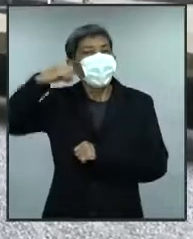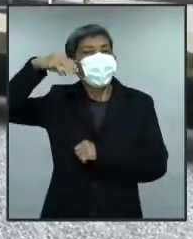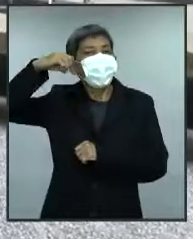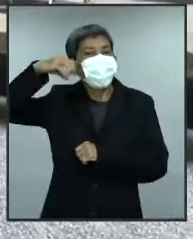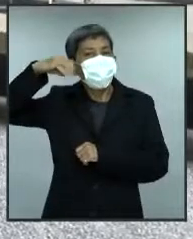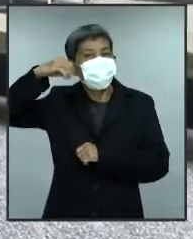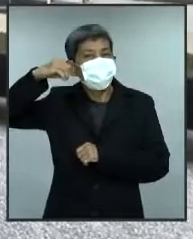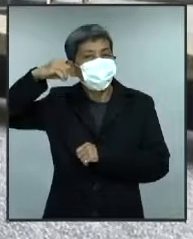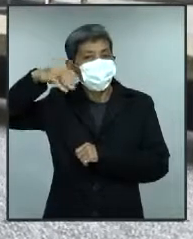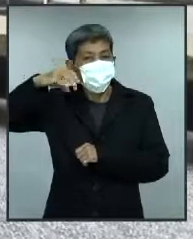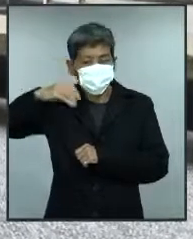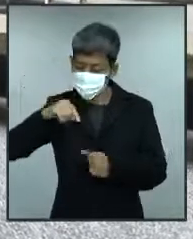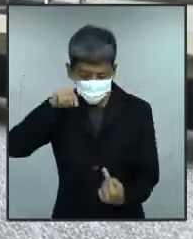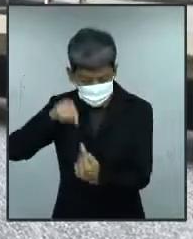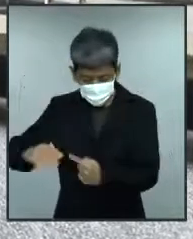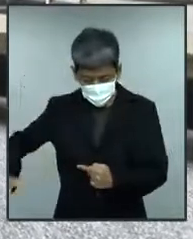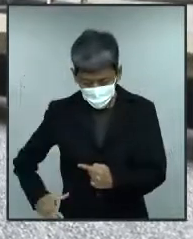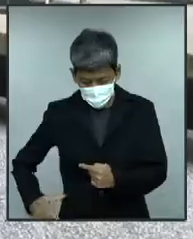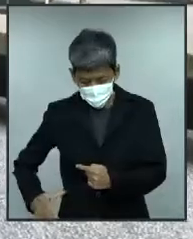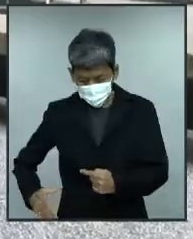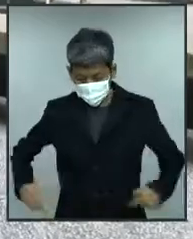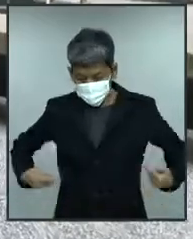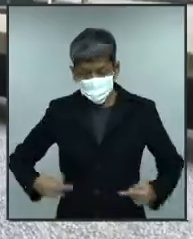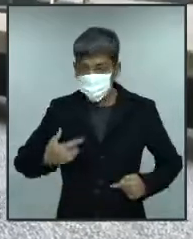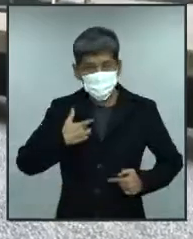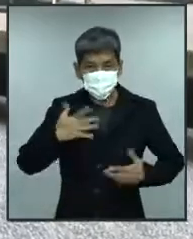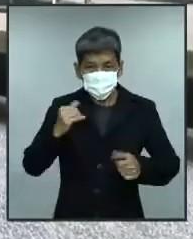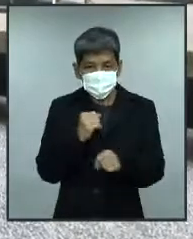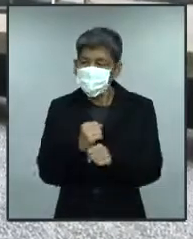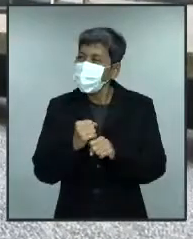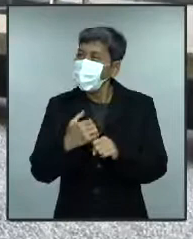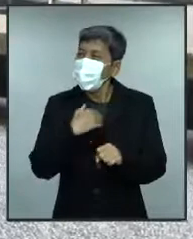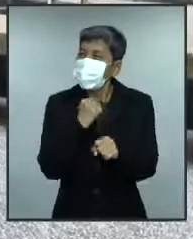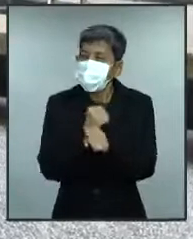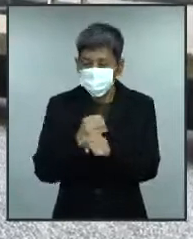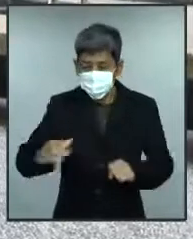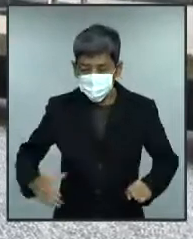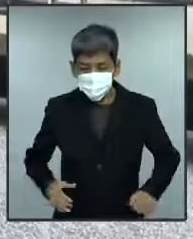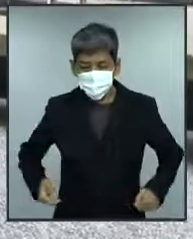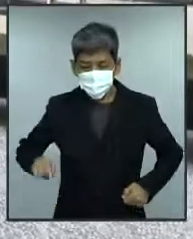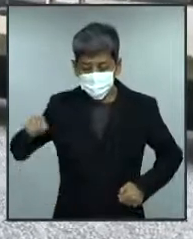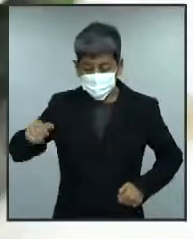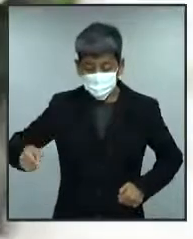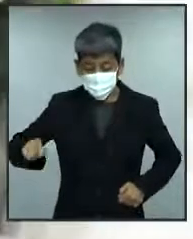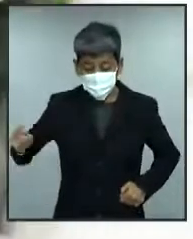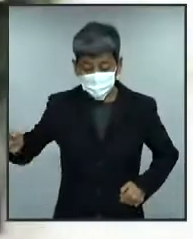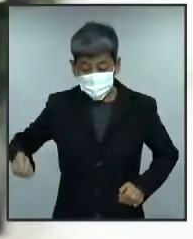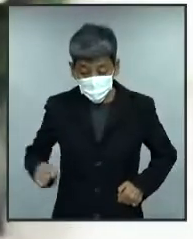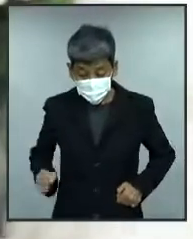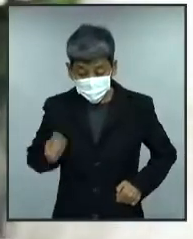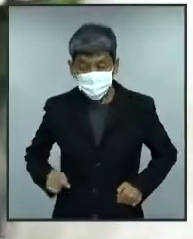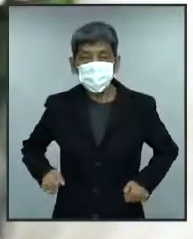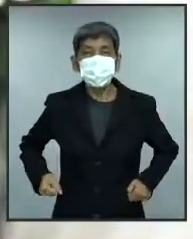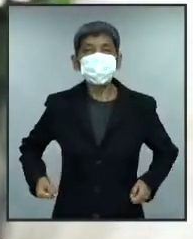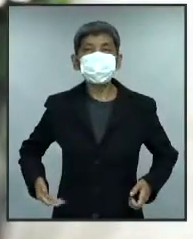ระแสเข้าไปแบบตรงๆเลยเราไม่ได้มีลักษณะที่ใส่ค่อยๆทำเป็นแรมขึ้น